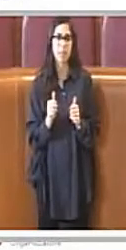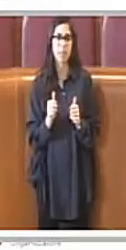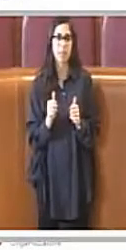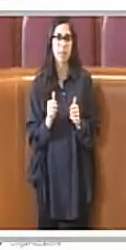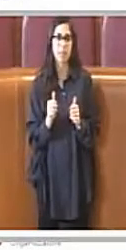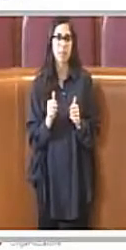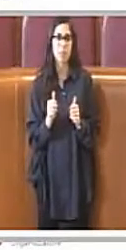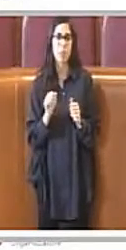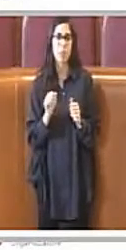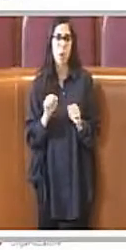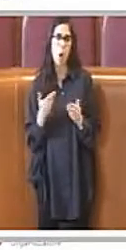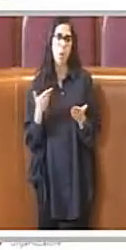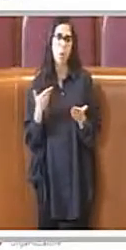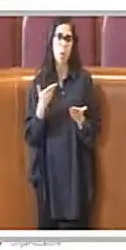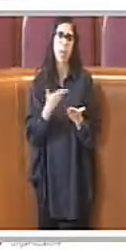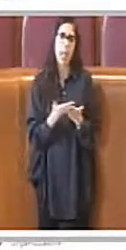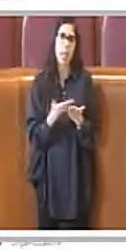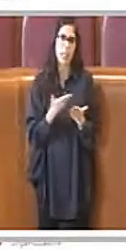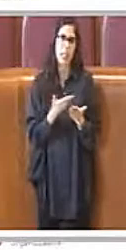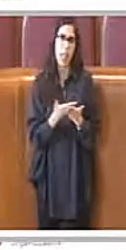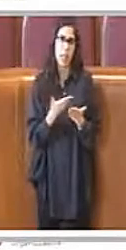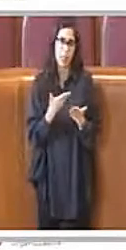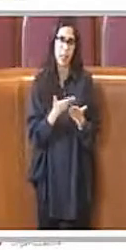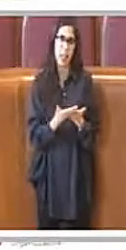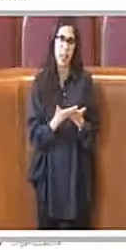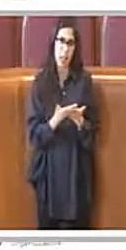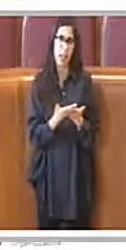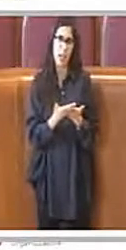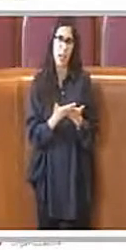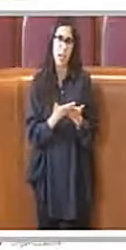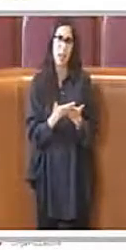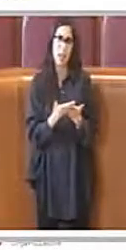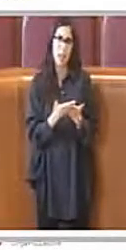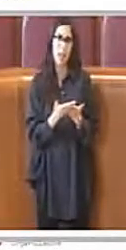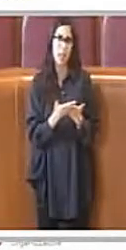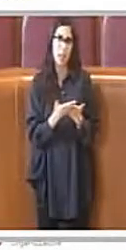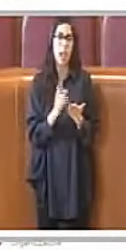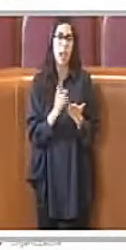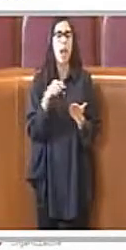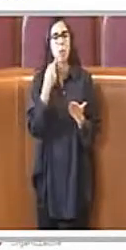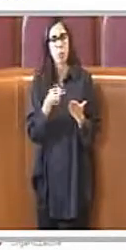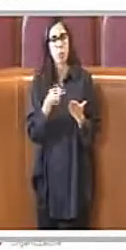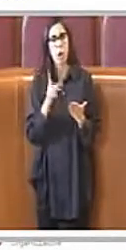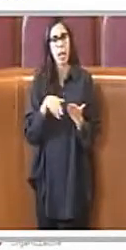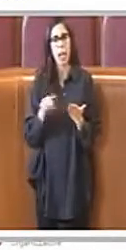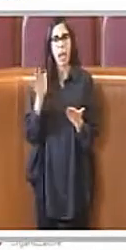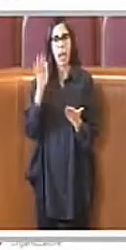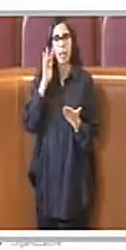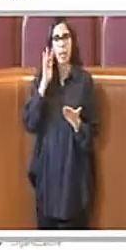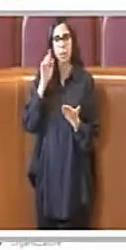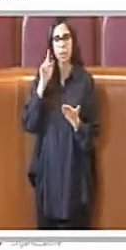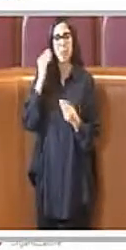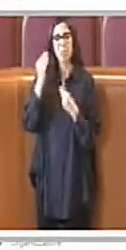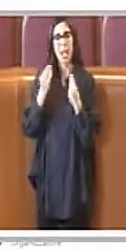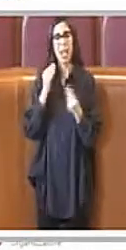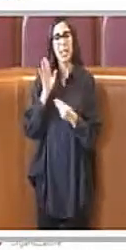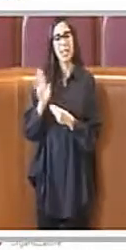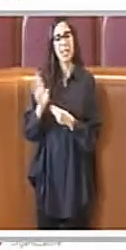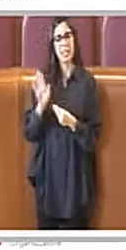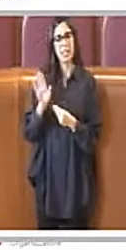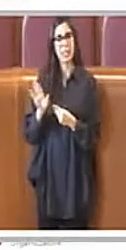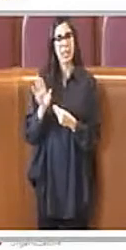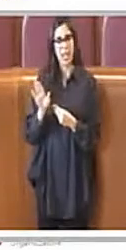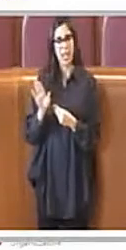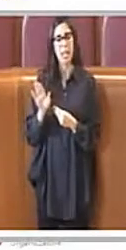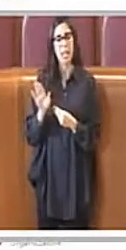diciamo soltanto quella, comunque una modalità, comunque presentate e poi ascoltate le osservazioni